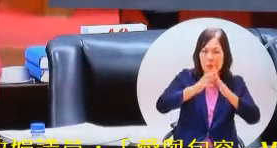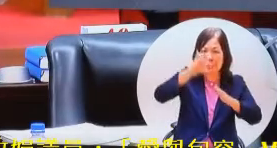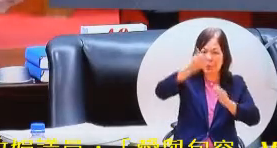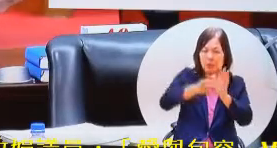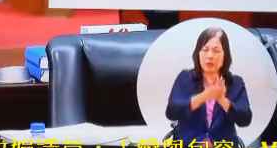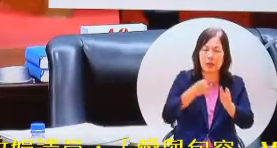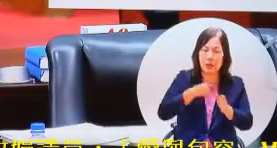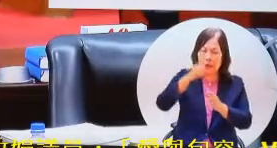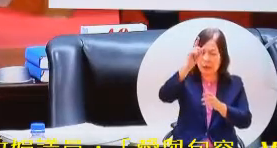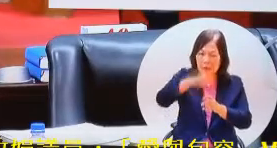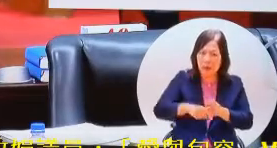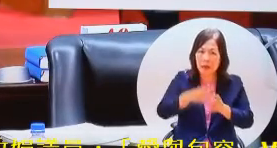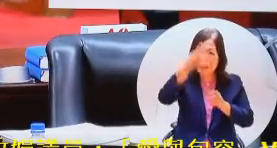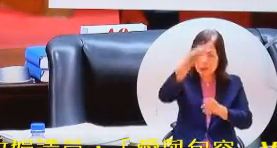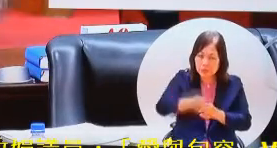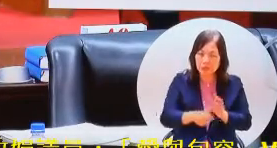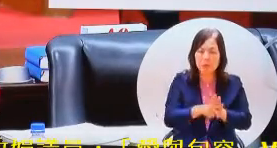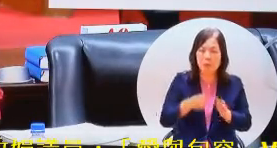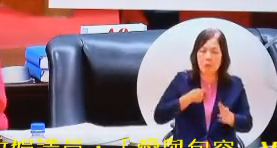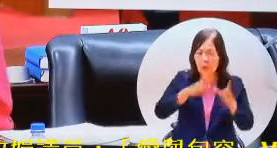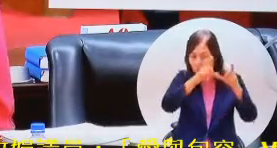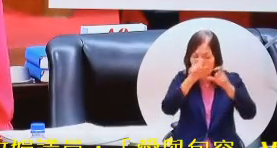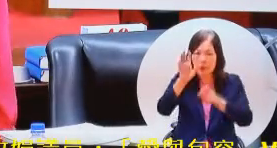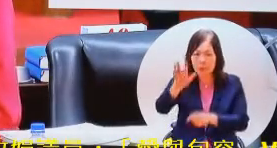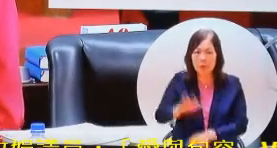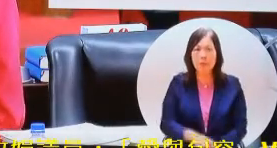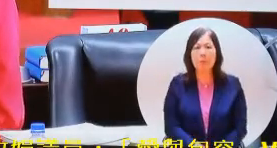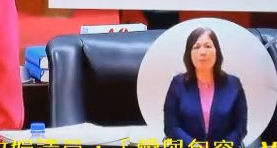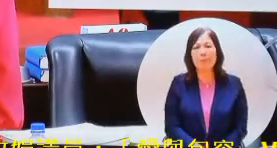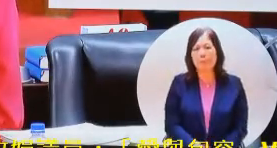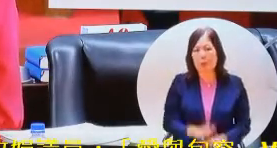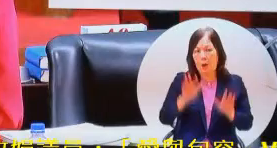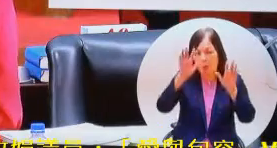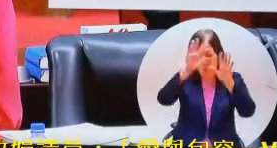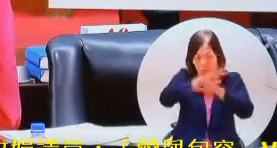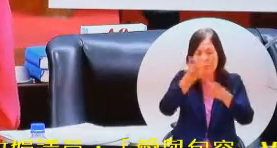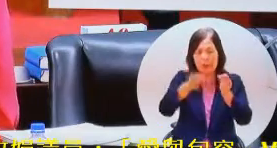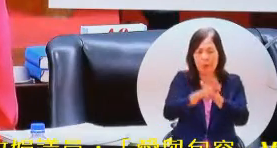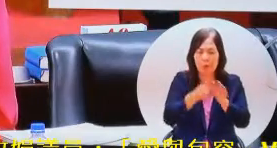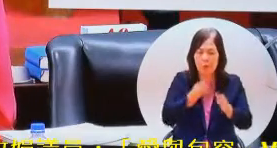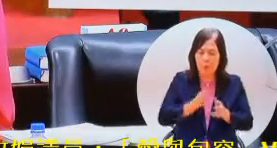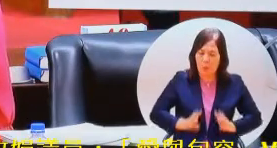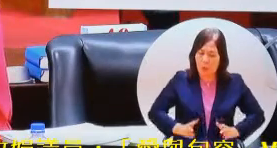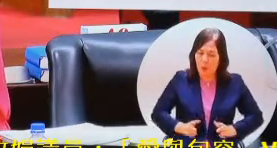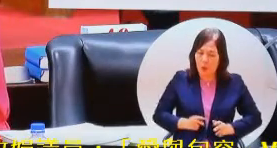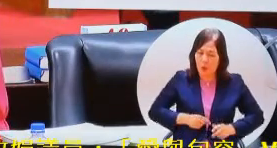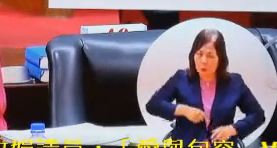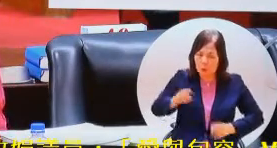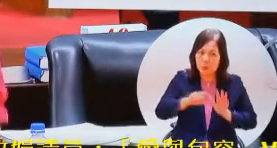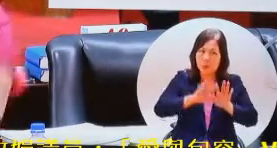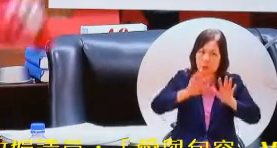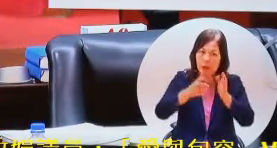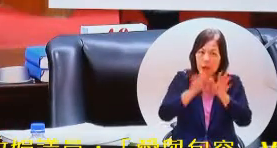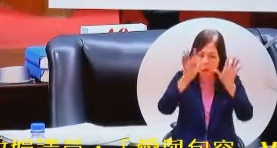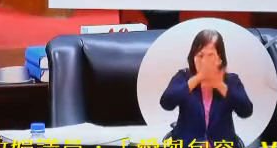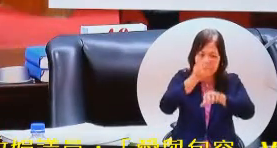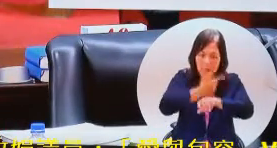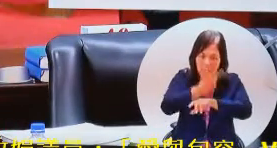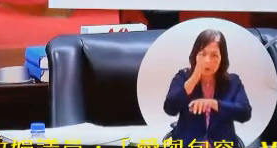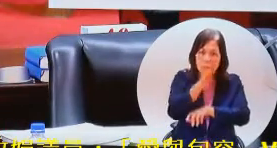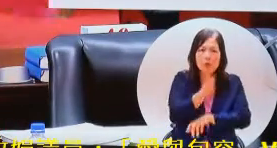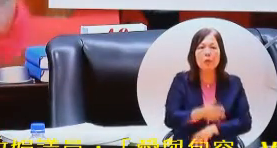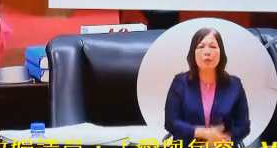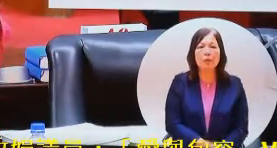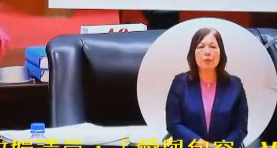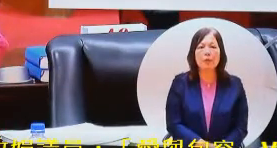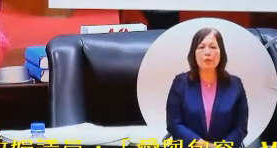还有在场的黄教授也有。包括晚上，为什么现在跑六点多？我林副应该有记忆犹深啊，他已经来了 N